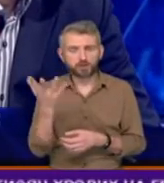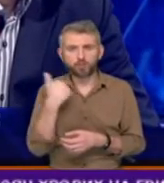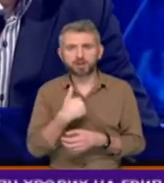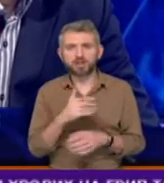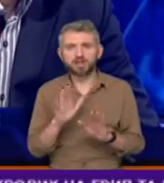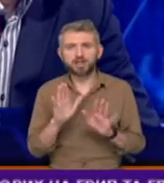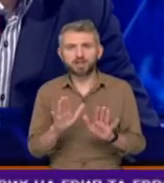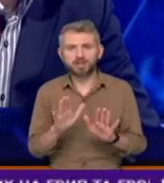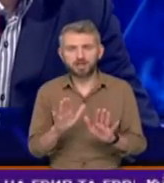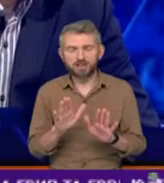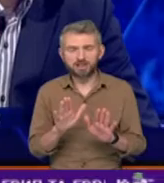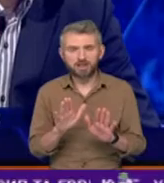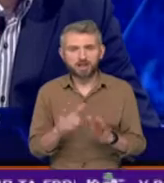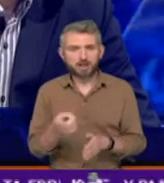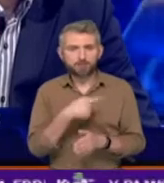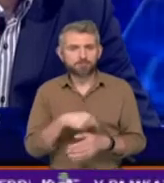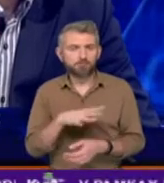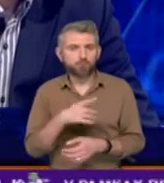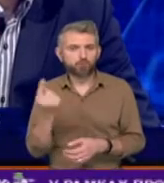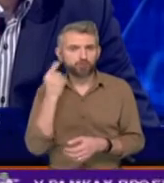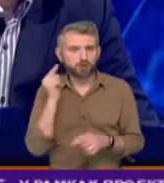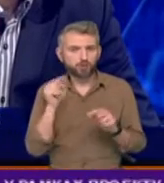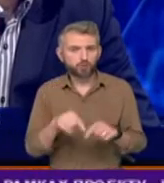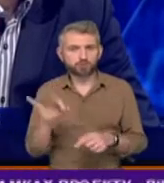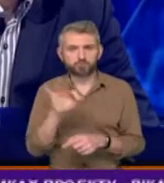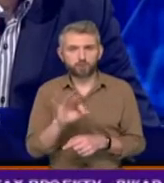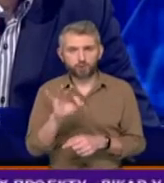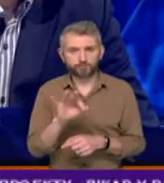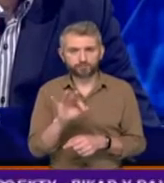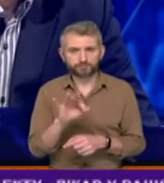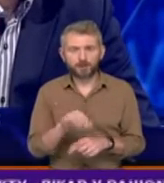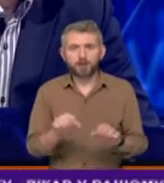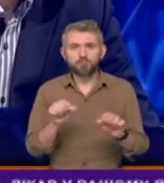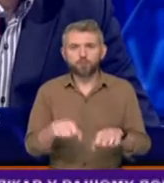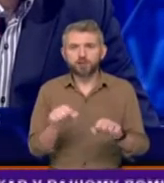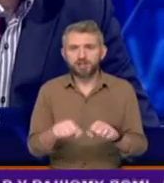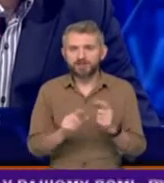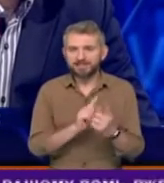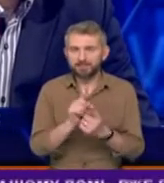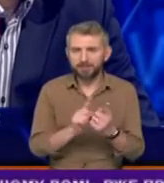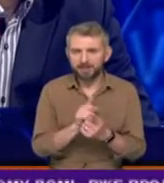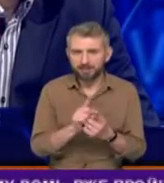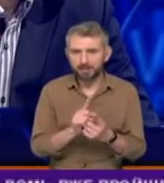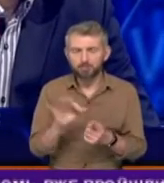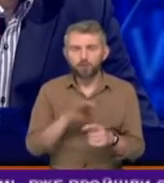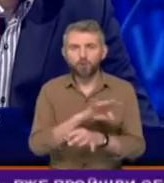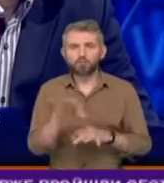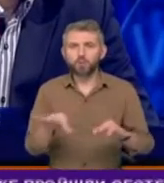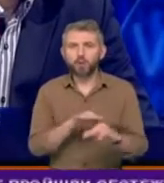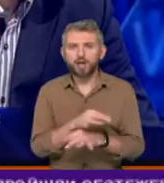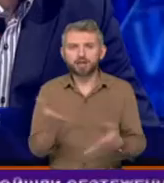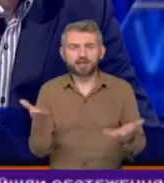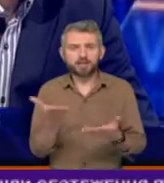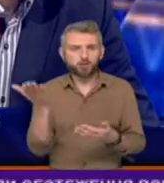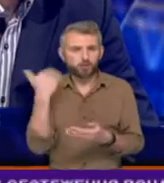тільки ми почули тут про можливі зміни, про проєкт, який